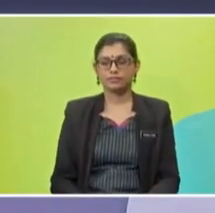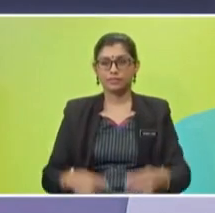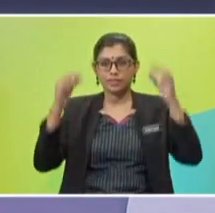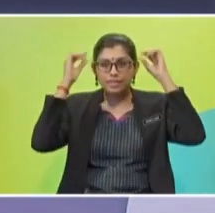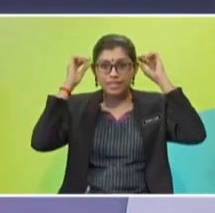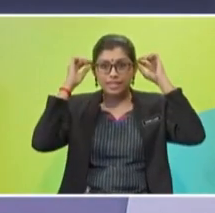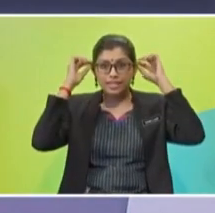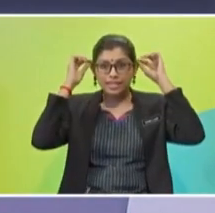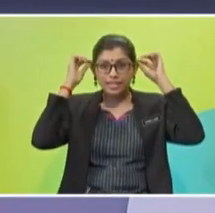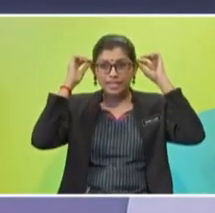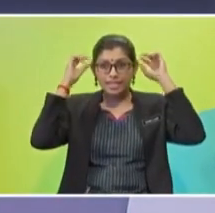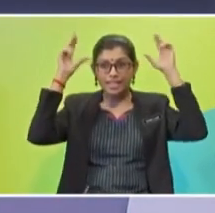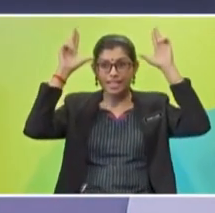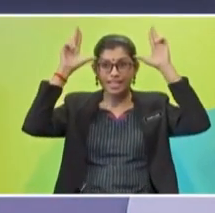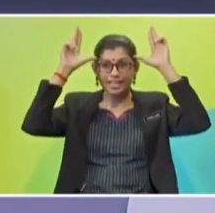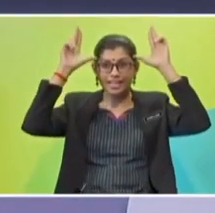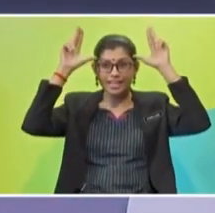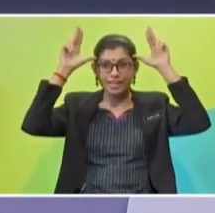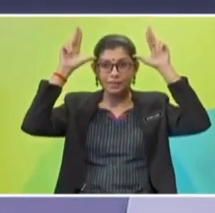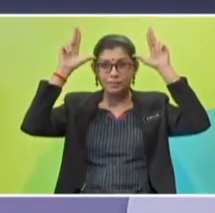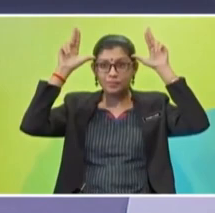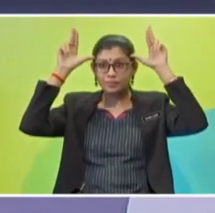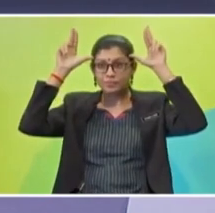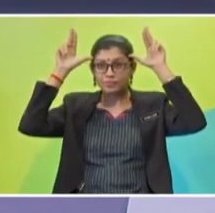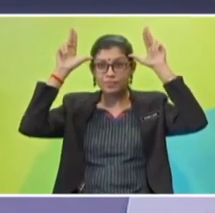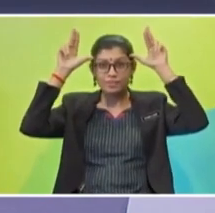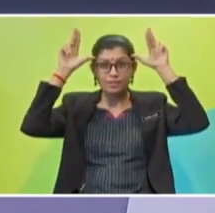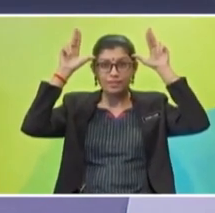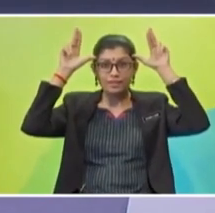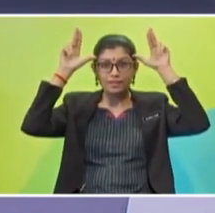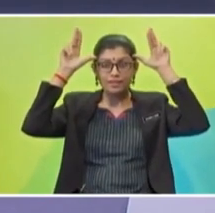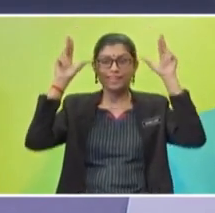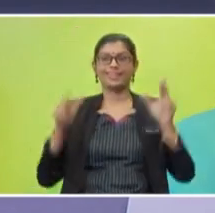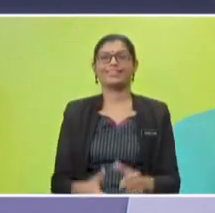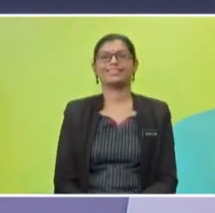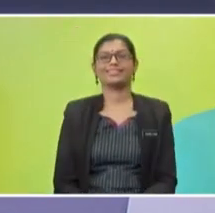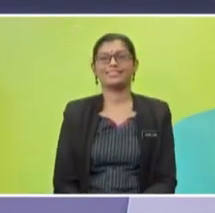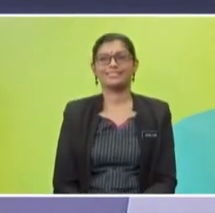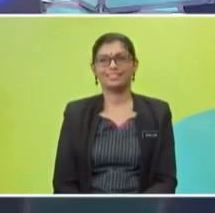oh oke Naik misalnya ya Aku di depan aja